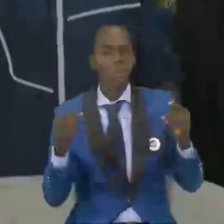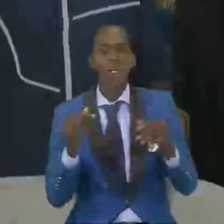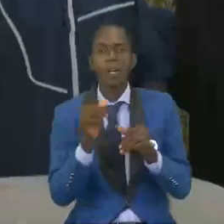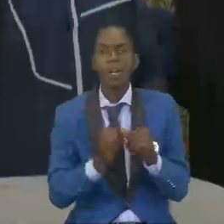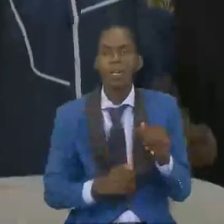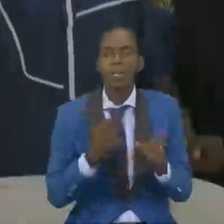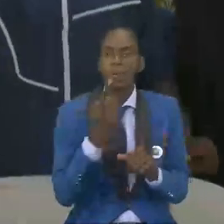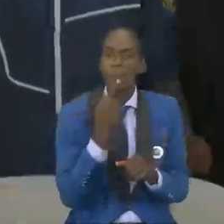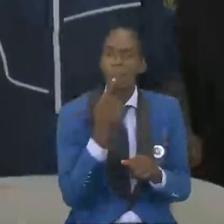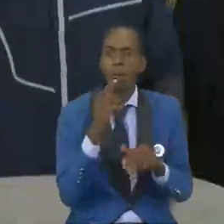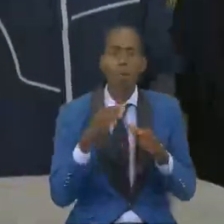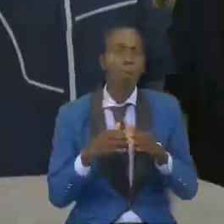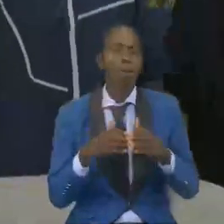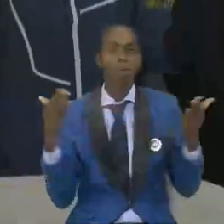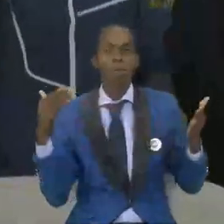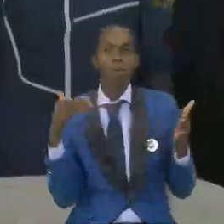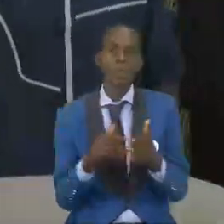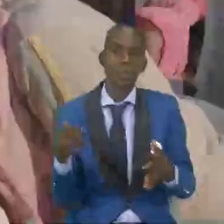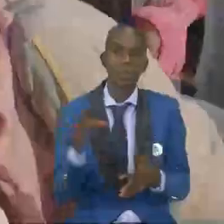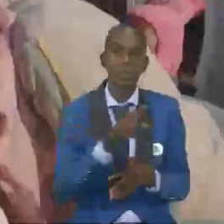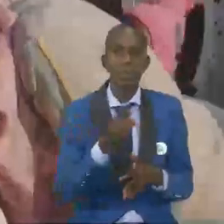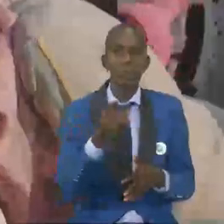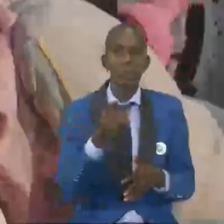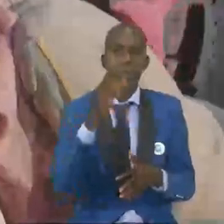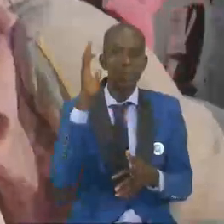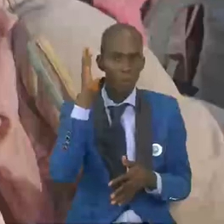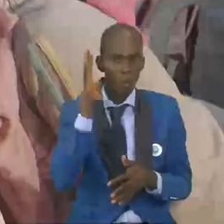avec haine, animosité,